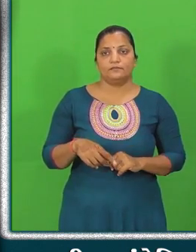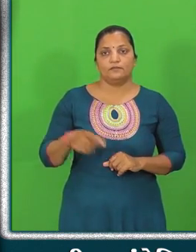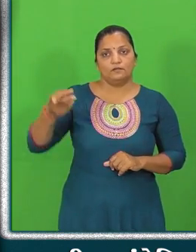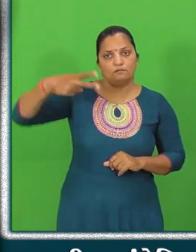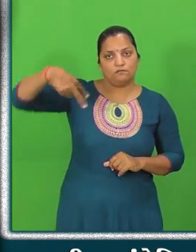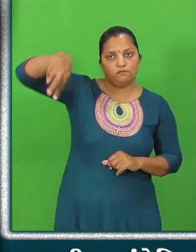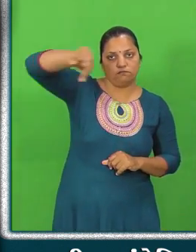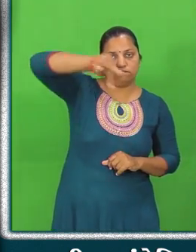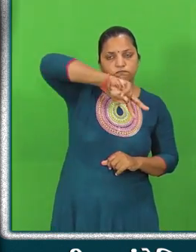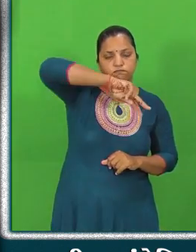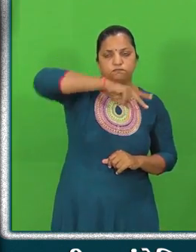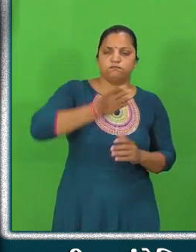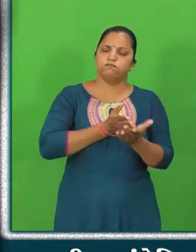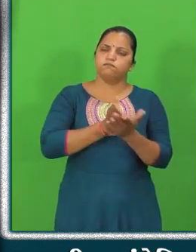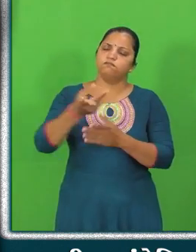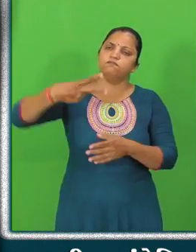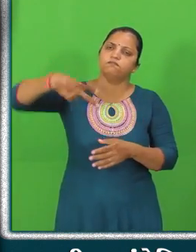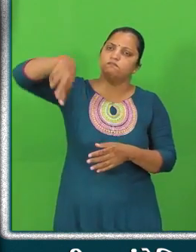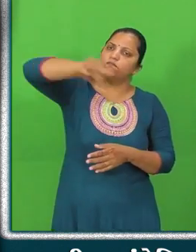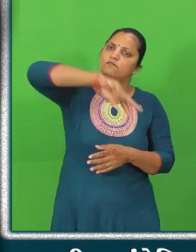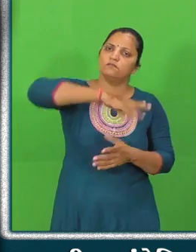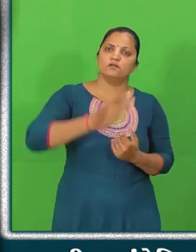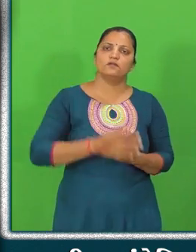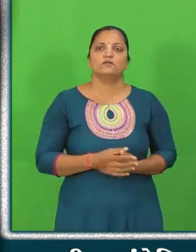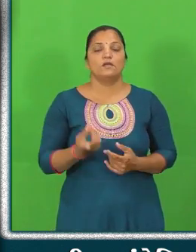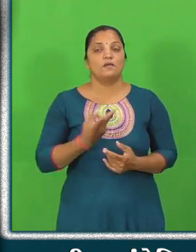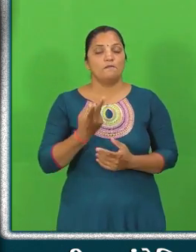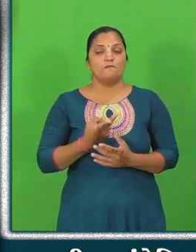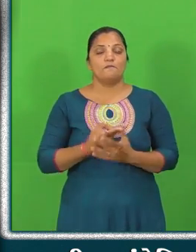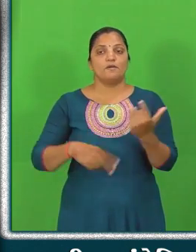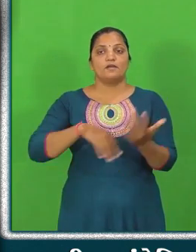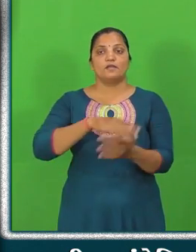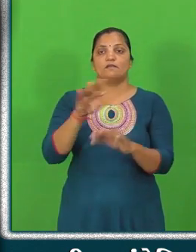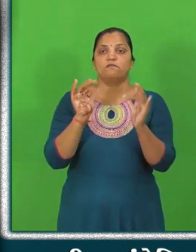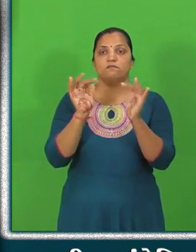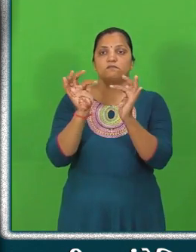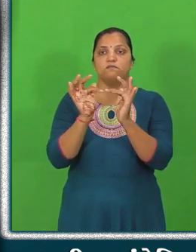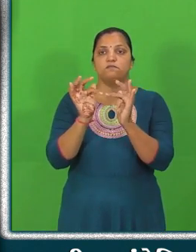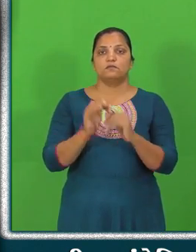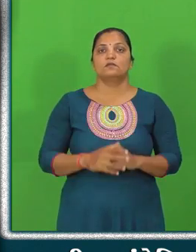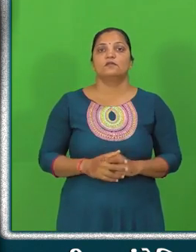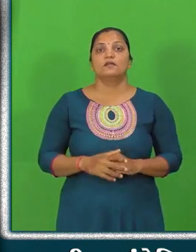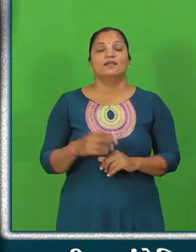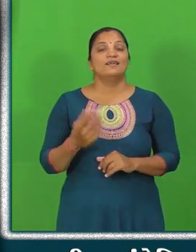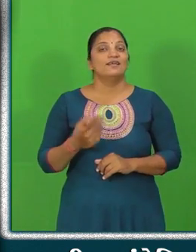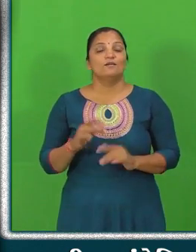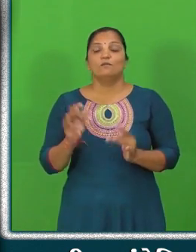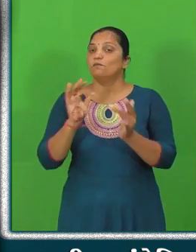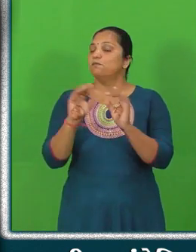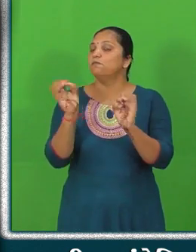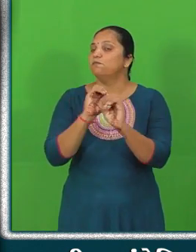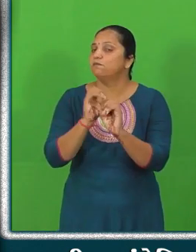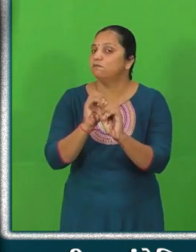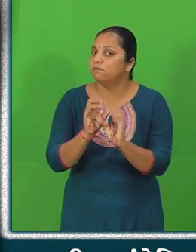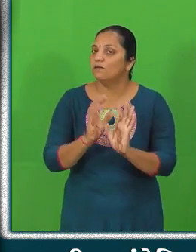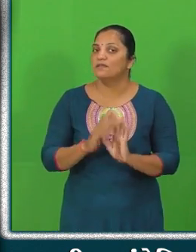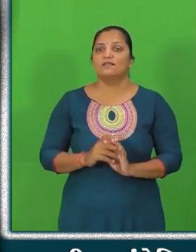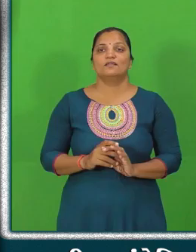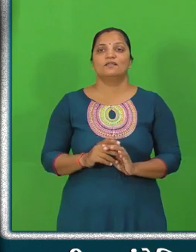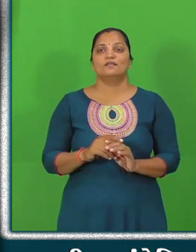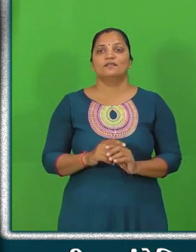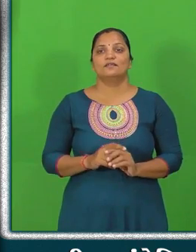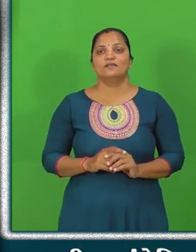અહીંયાથી પરાવર્તન પામી એના એ જ માર્ગમાં પાછું વળે છે, એ બંને જ્યાં છેદે ત્યાં. પણ મિત્રો અહીંયા છેદતા